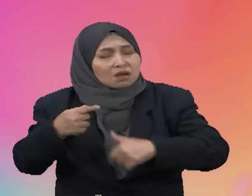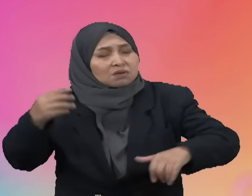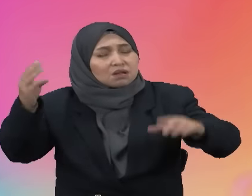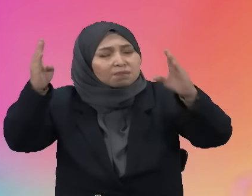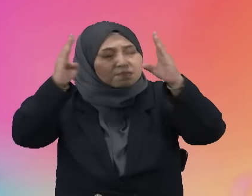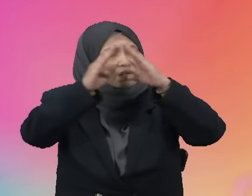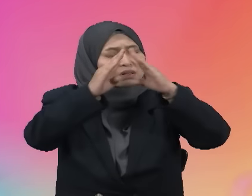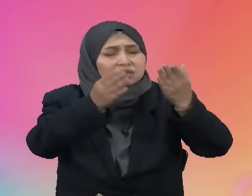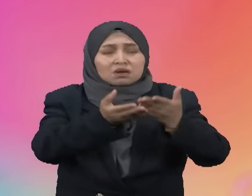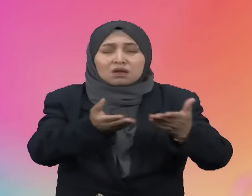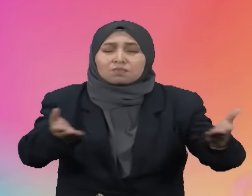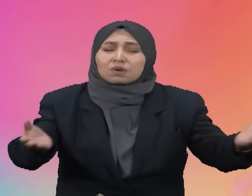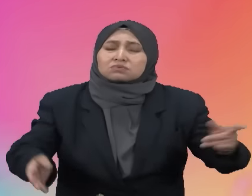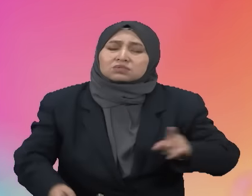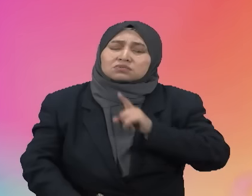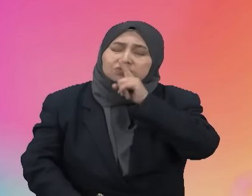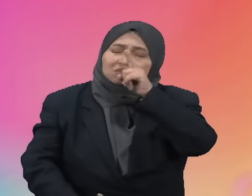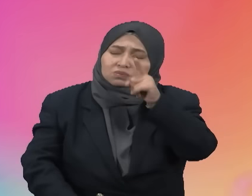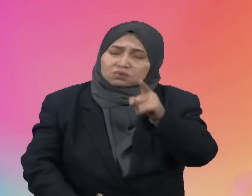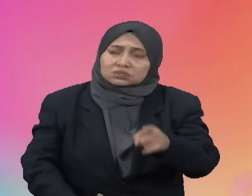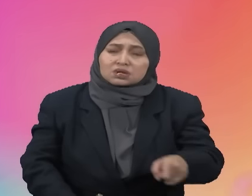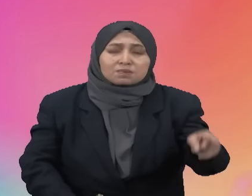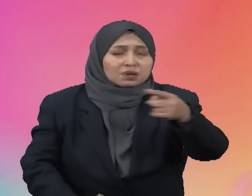إنهم أناس